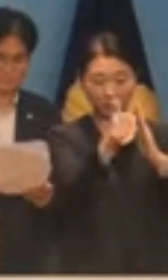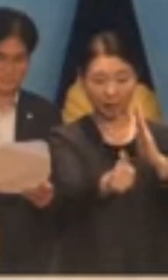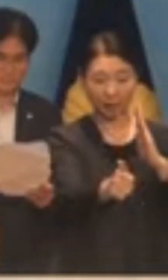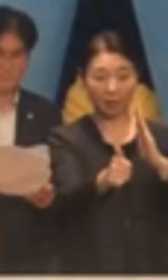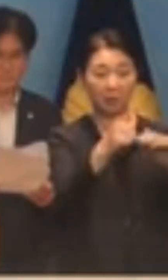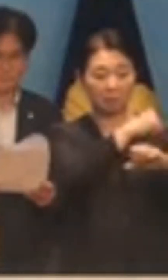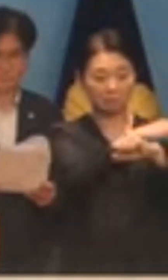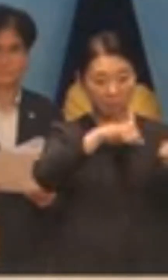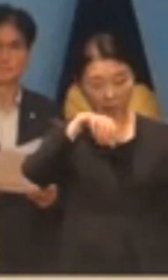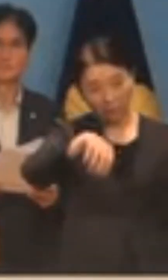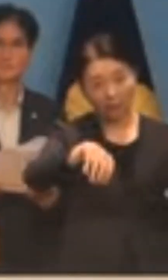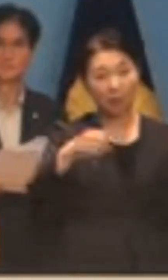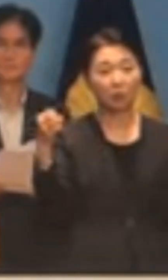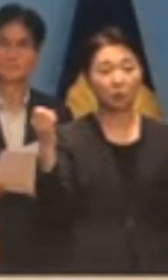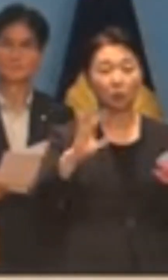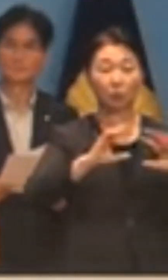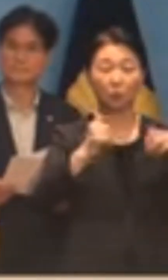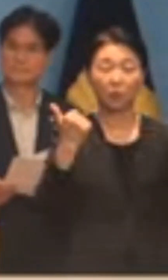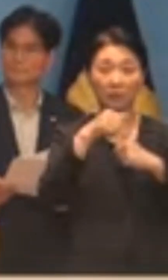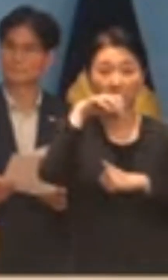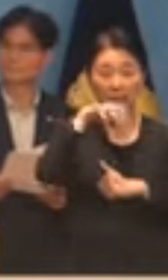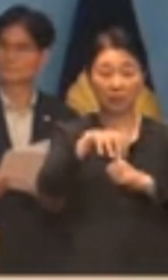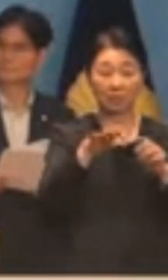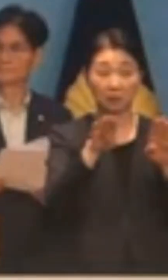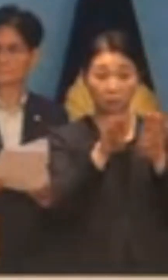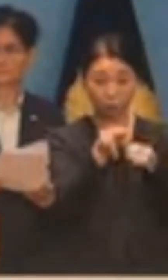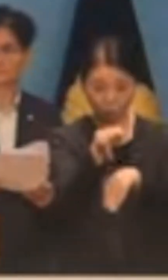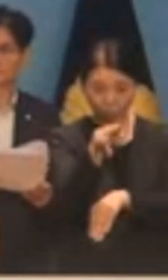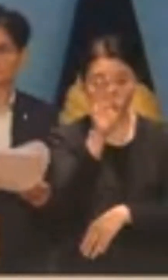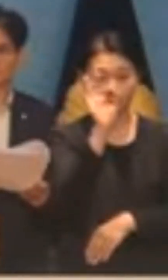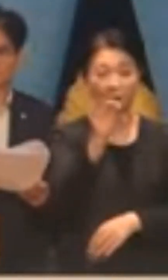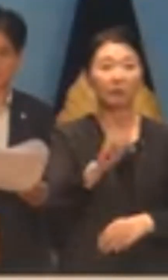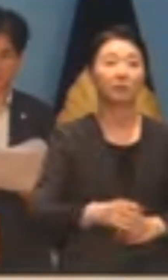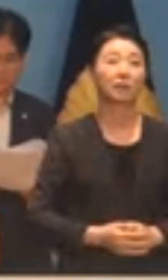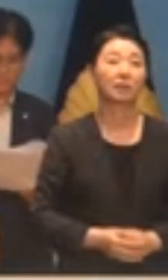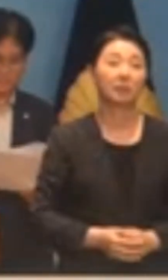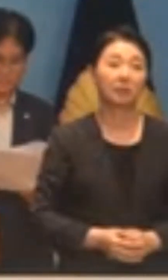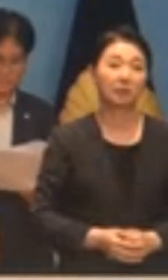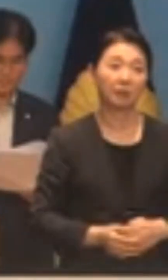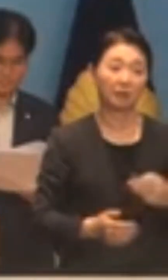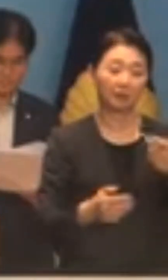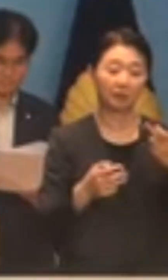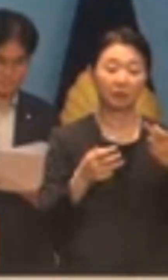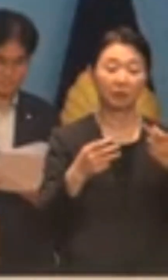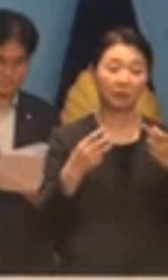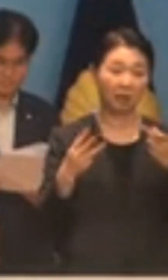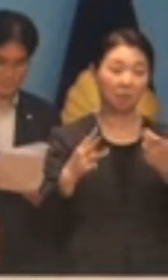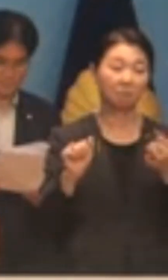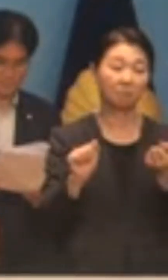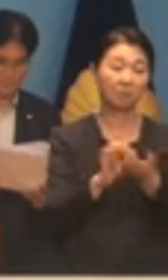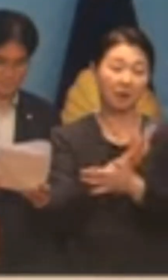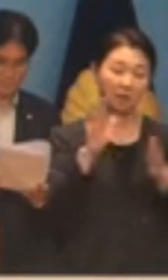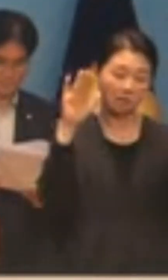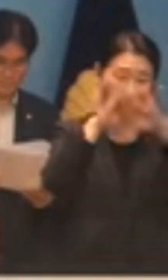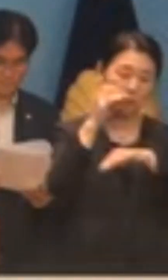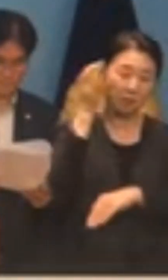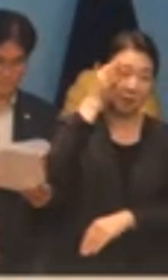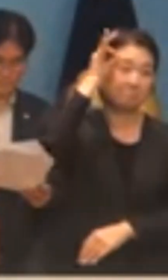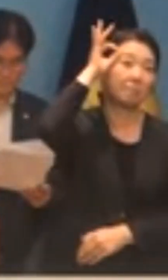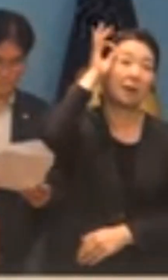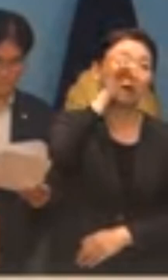국회 마당과 국회 의사당 현관문을 보면서 12산 내란의 밤이 다시